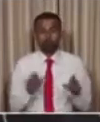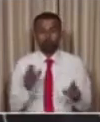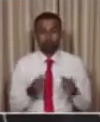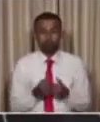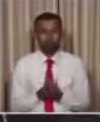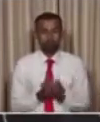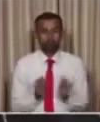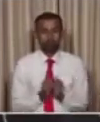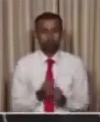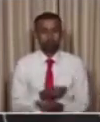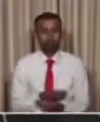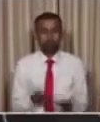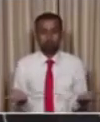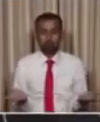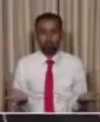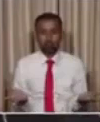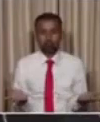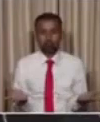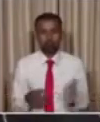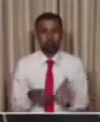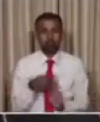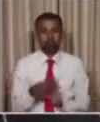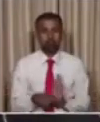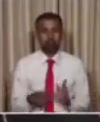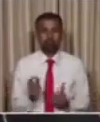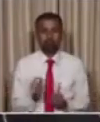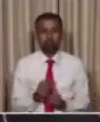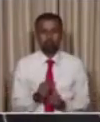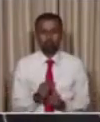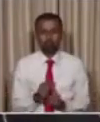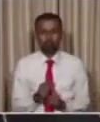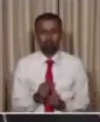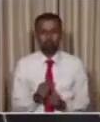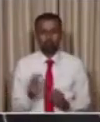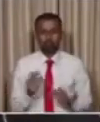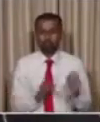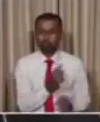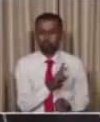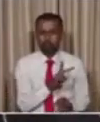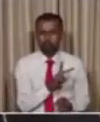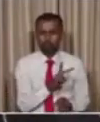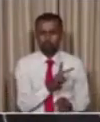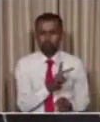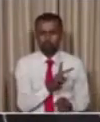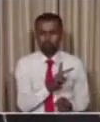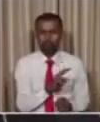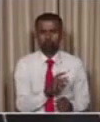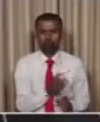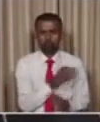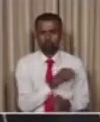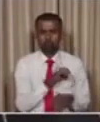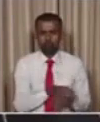තමන්ගේ රැකියා අහිමි වුණා. ඒ වගේම මේ රටේ දුප්පත්කමේ වෙල්ලා හිටපු 12%කට පමණ පිරිසක් තමයි දුප්පත් කියලා